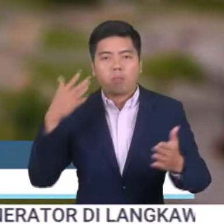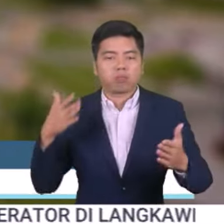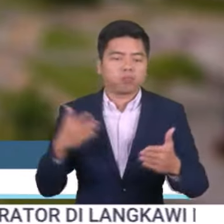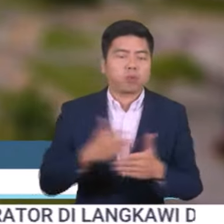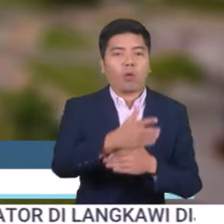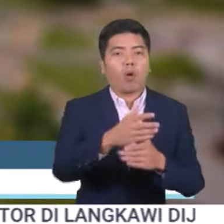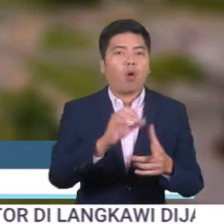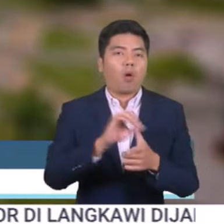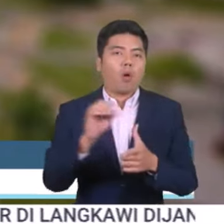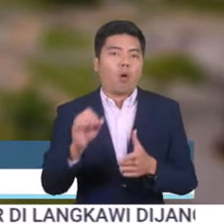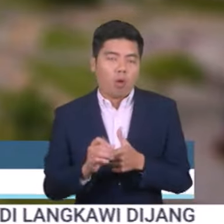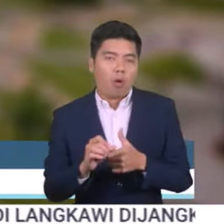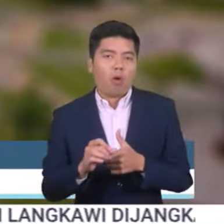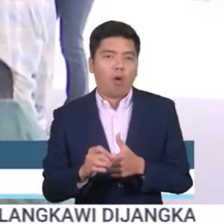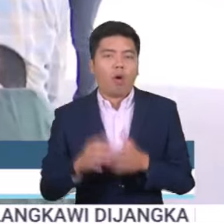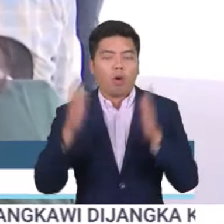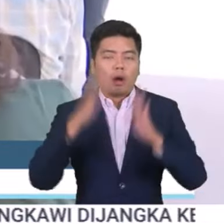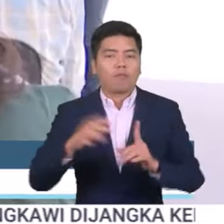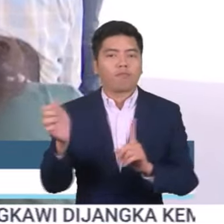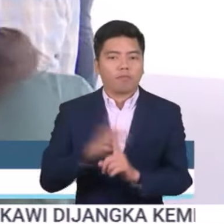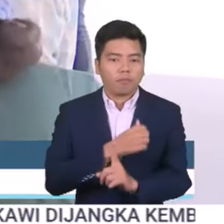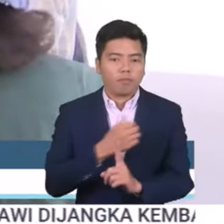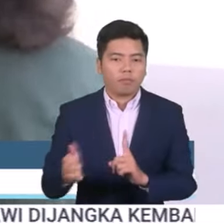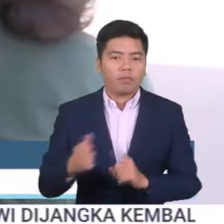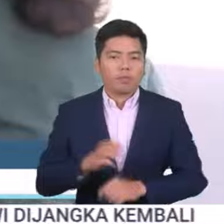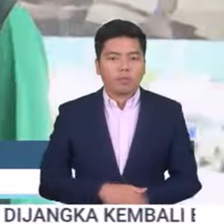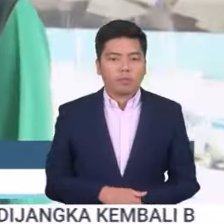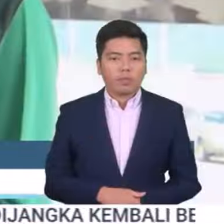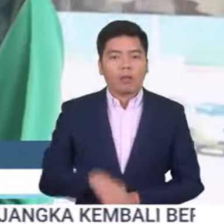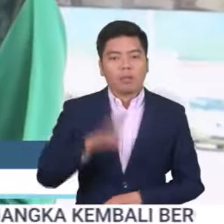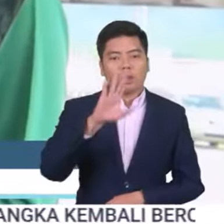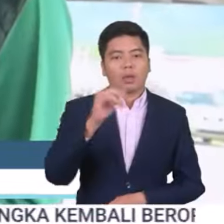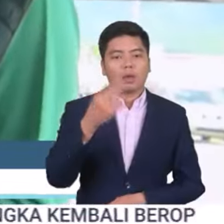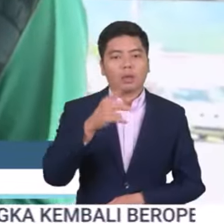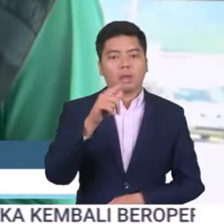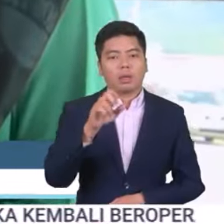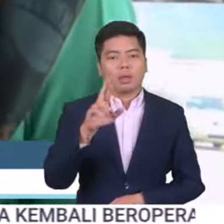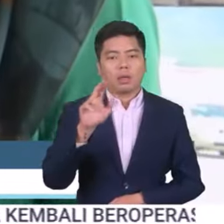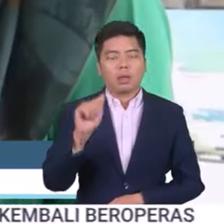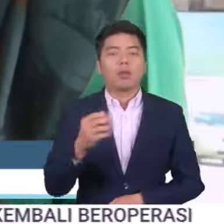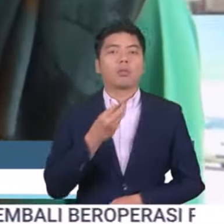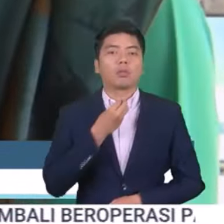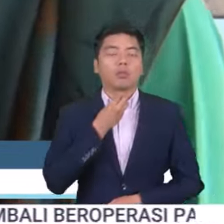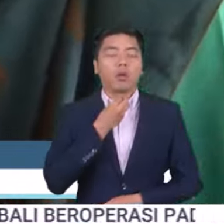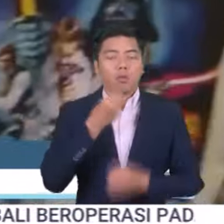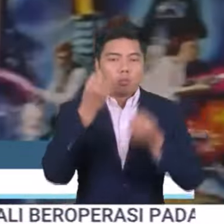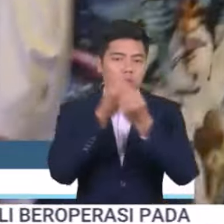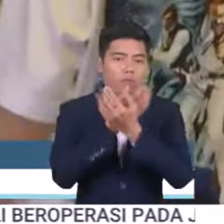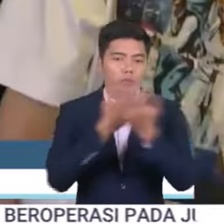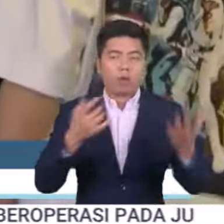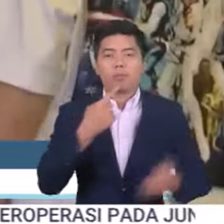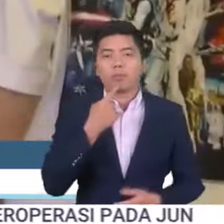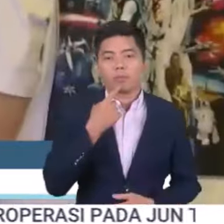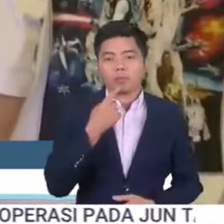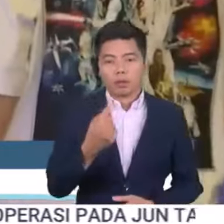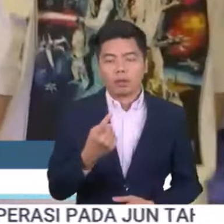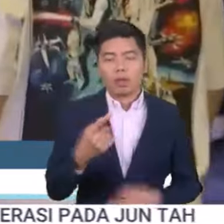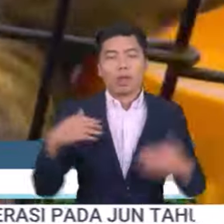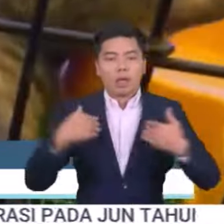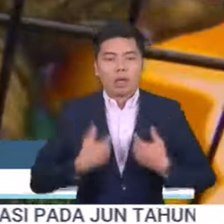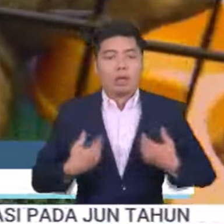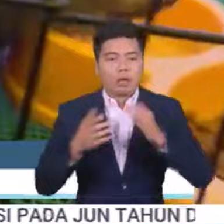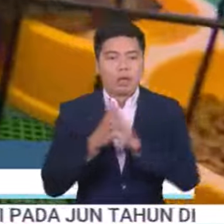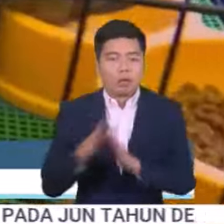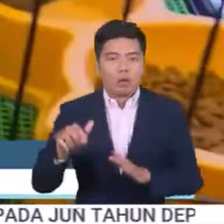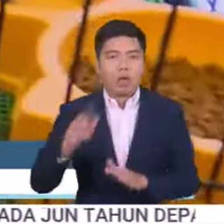jadi mangsa haiwan liar. Presiden Bahtera Noah Ipoh Nur Fazilatun Muhammad Zin berkata, haiwan yang